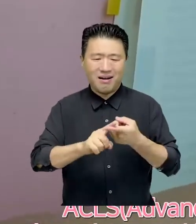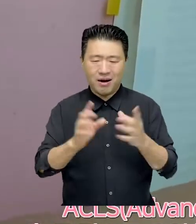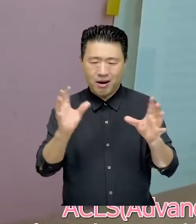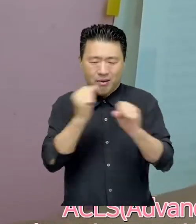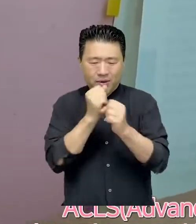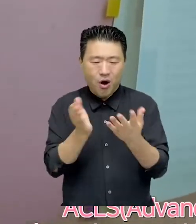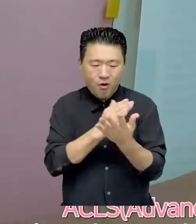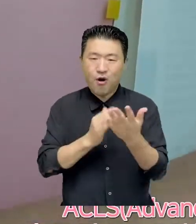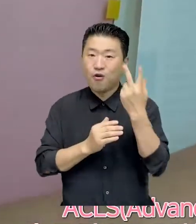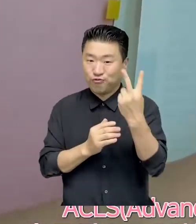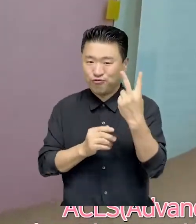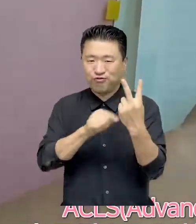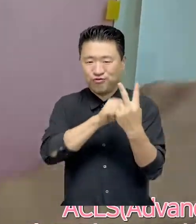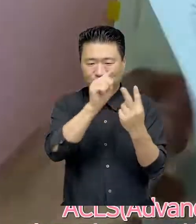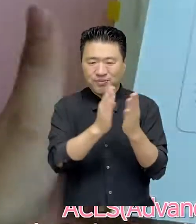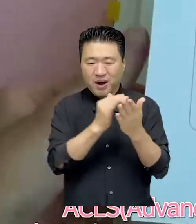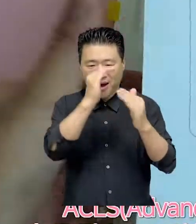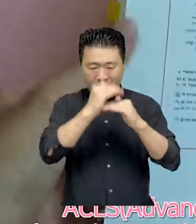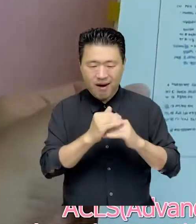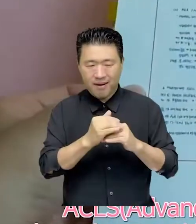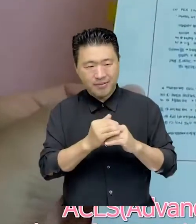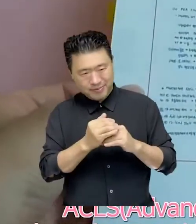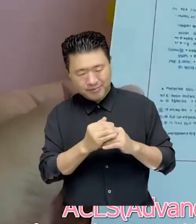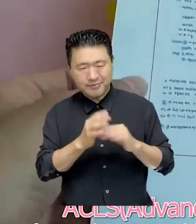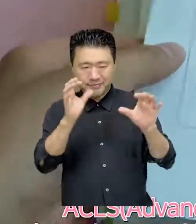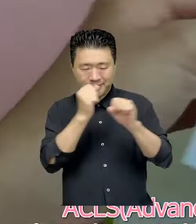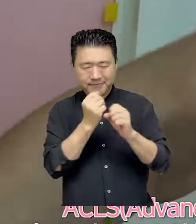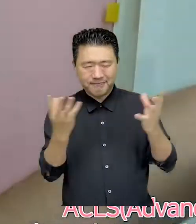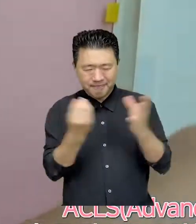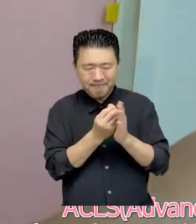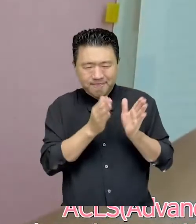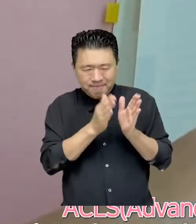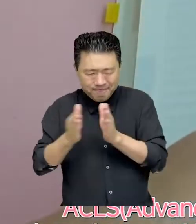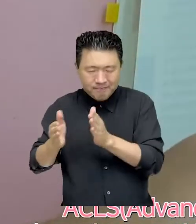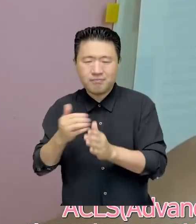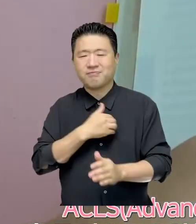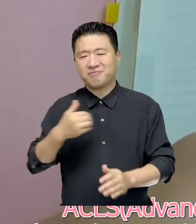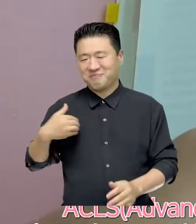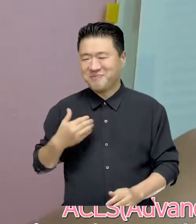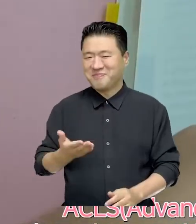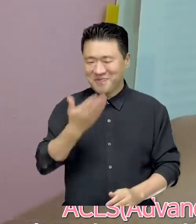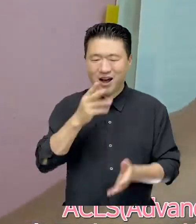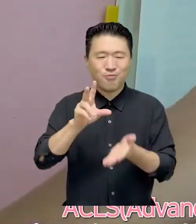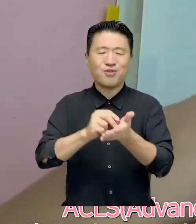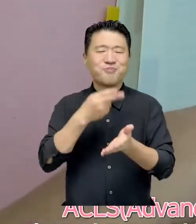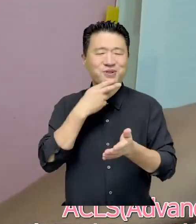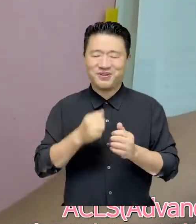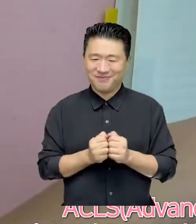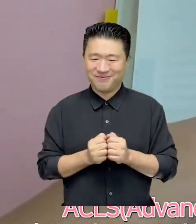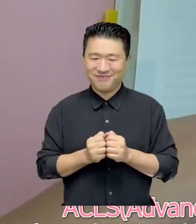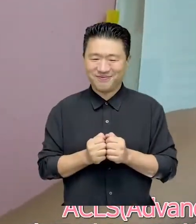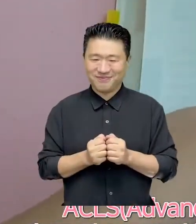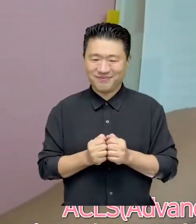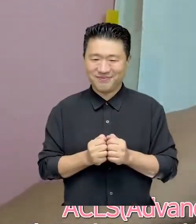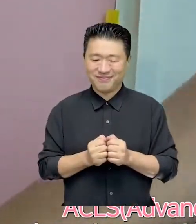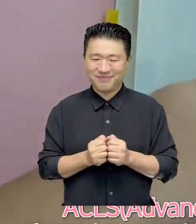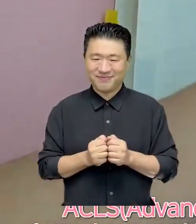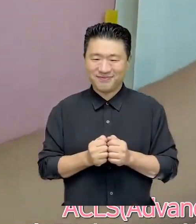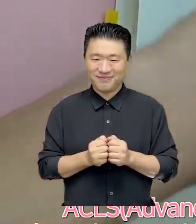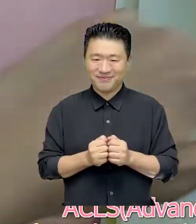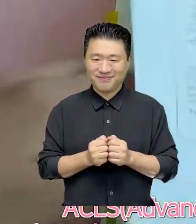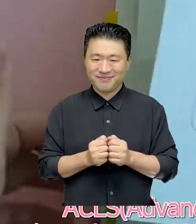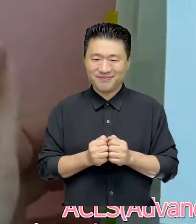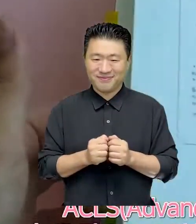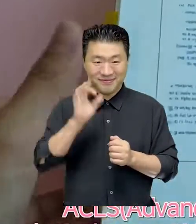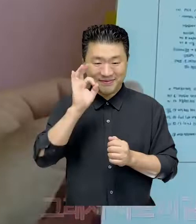자격증이 있는데, 이렇게 한 장, 두 장으로 이렇게 요약한 것만 보시면 문제가 없거든요. 이것만